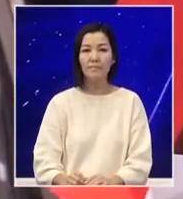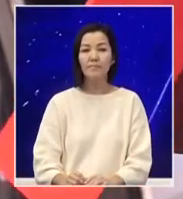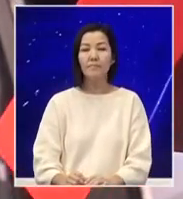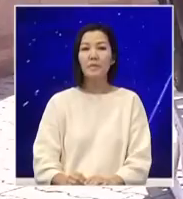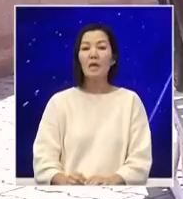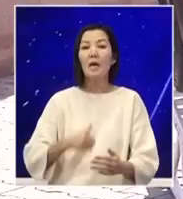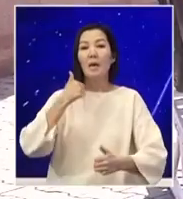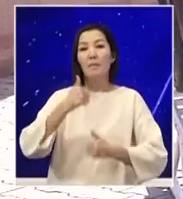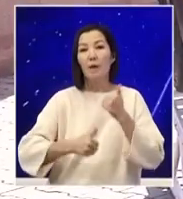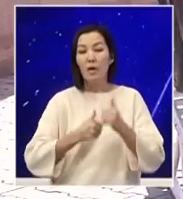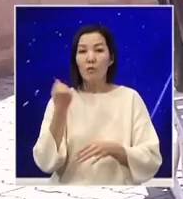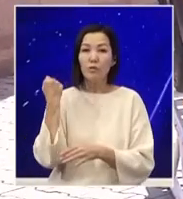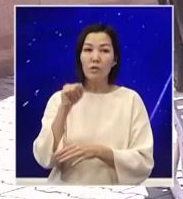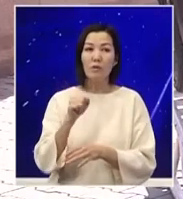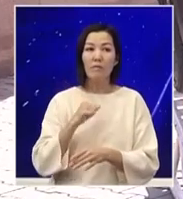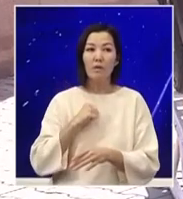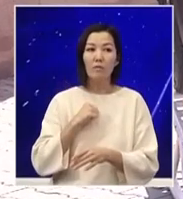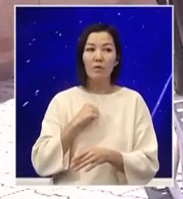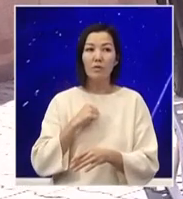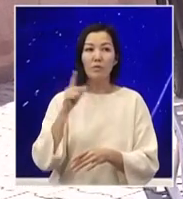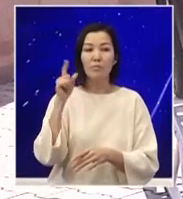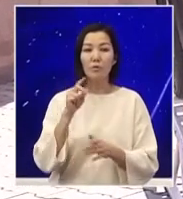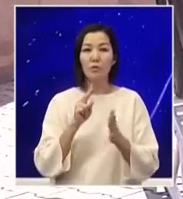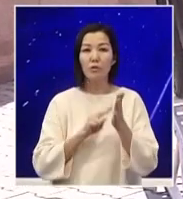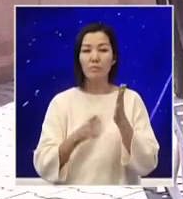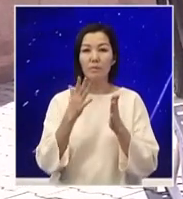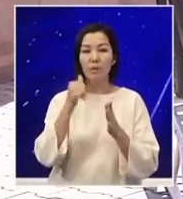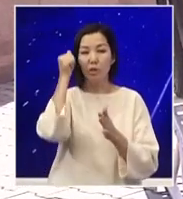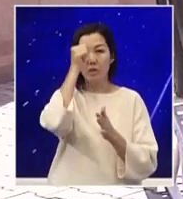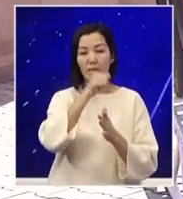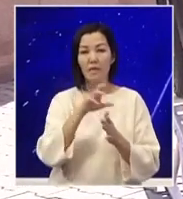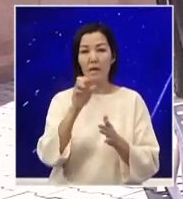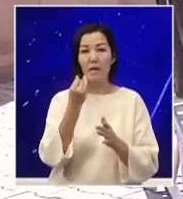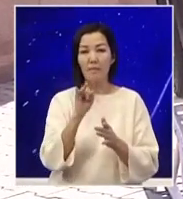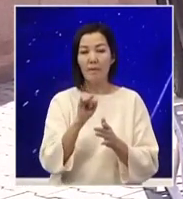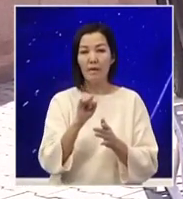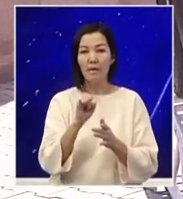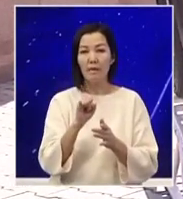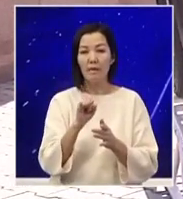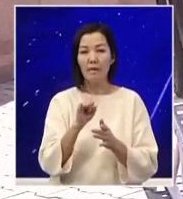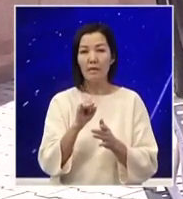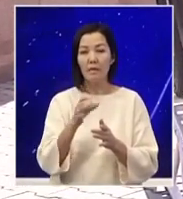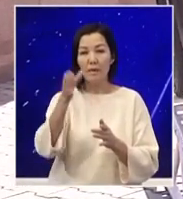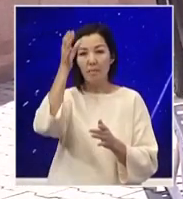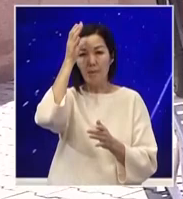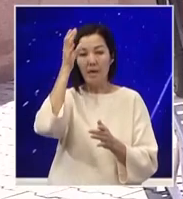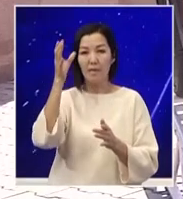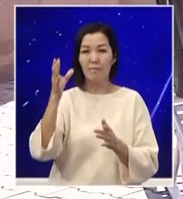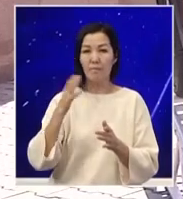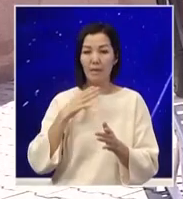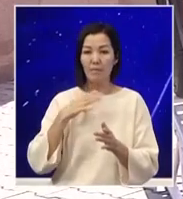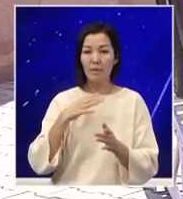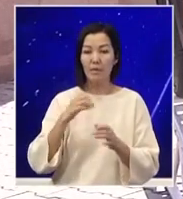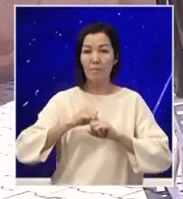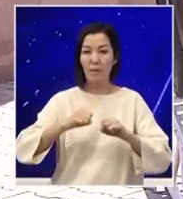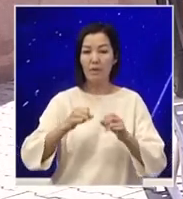алғаным үшін өте қуаныштымын. Себебі 175 жыл толып жатқан Абай атамыз қазаққа сөзің өткің келсе не бай бол, не білімді бол, не батыр бол